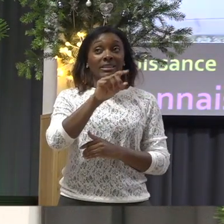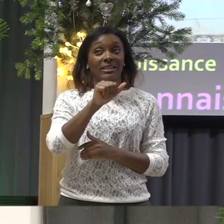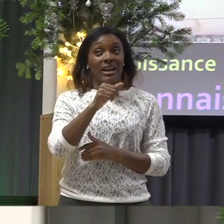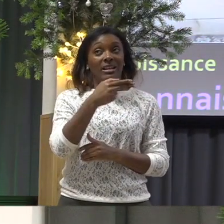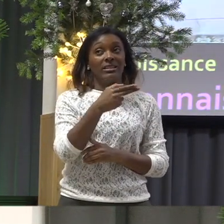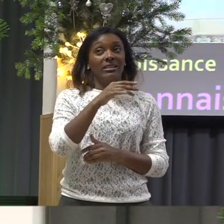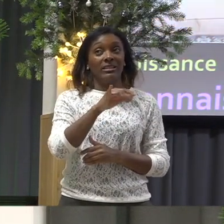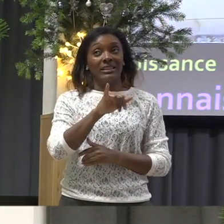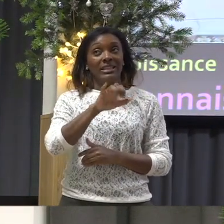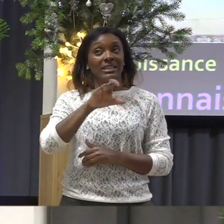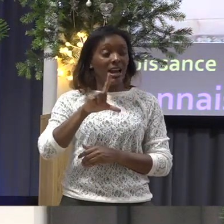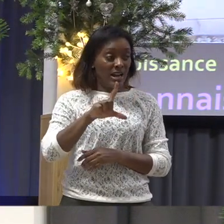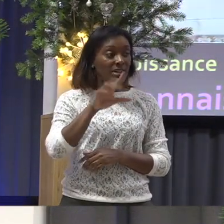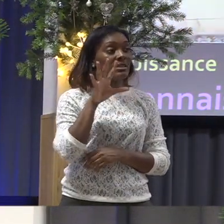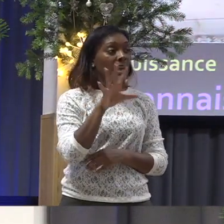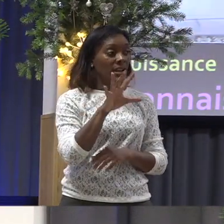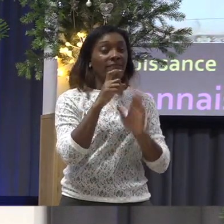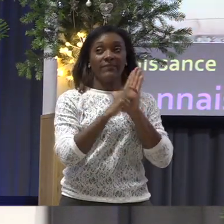ce texte, le texte de